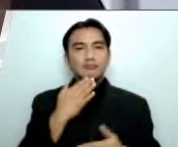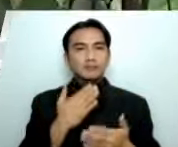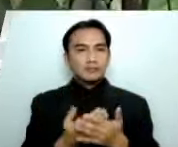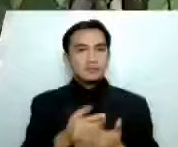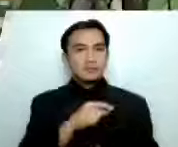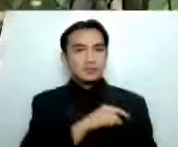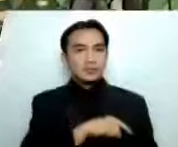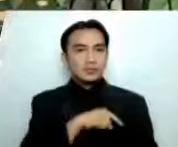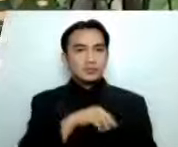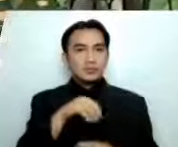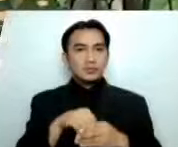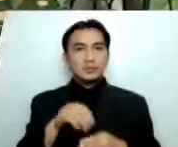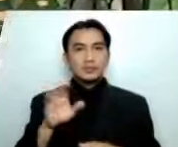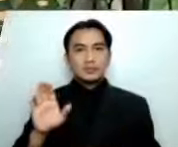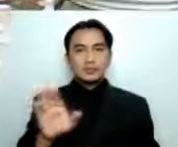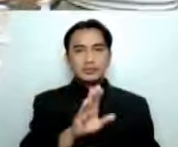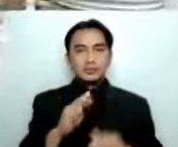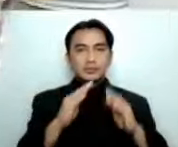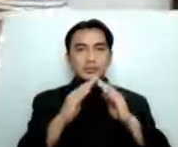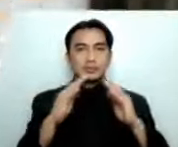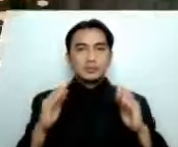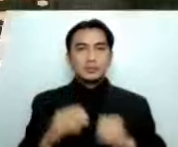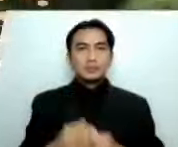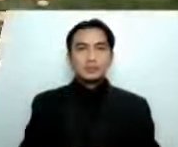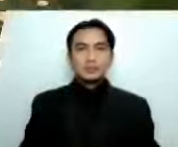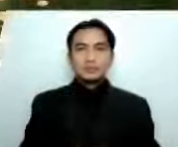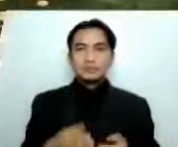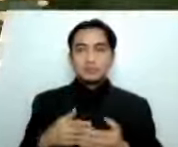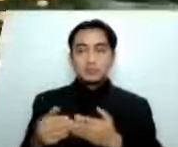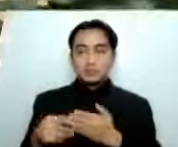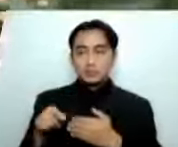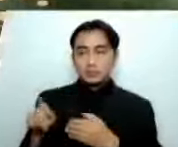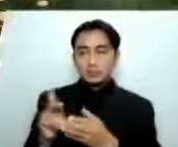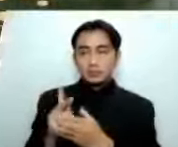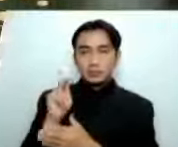Homes ang mga halaman sa loob mano labas ng bahay